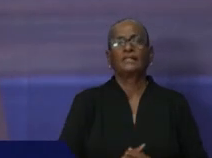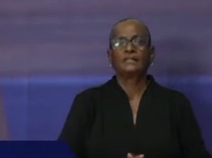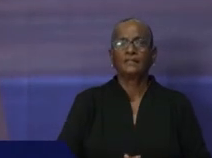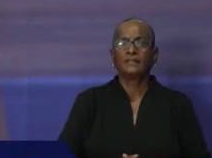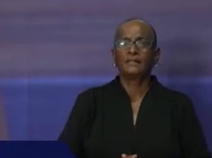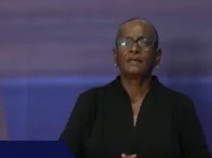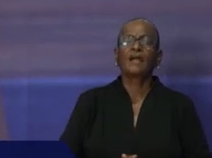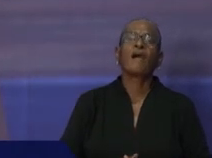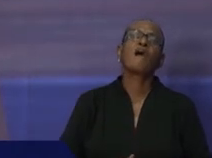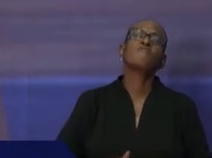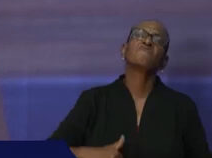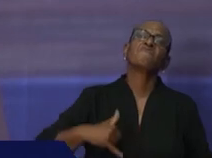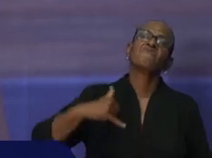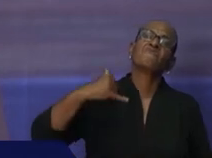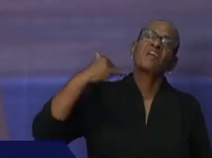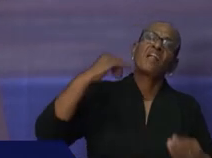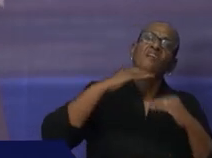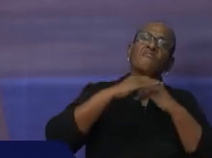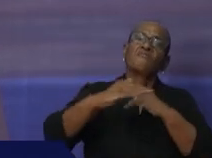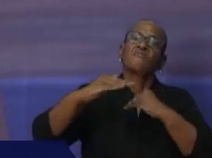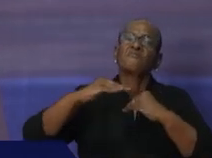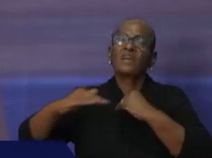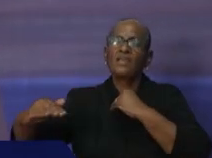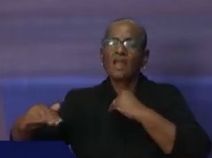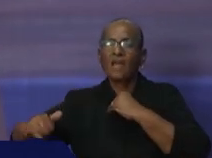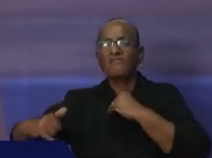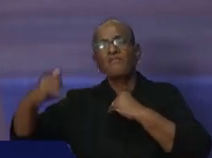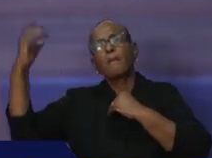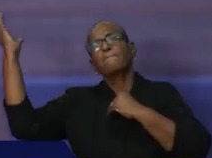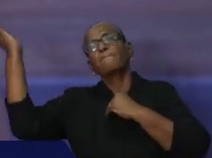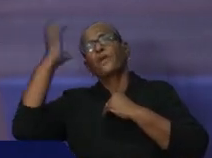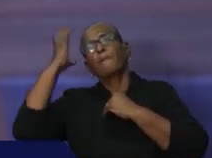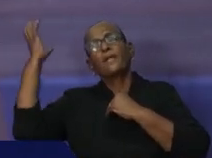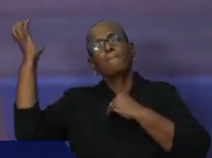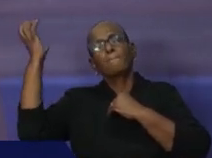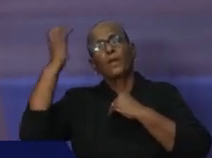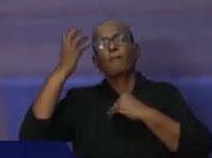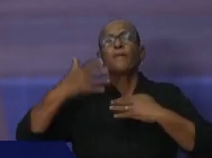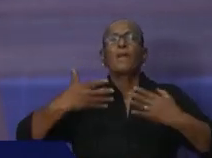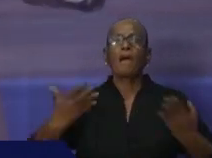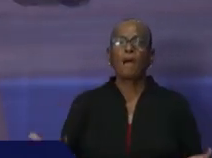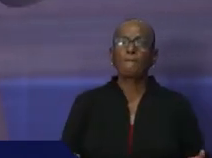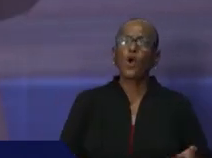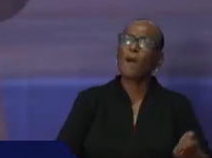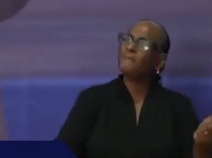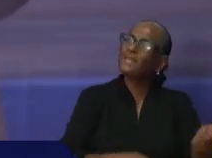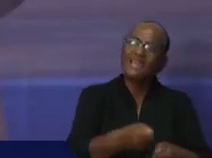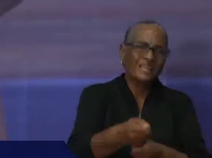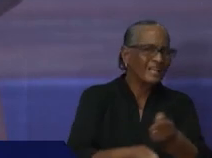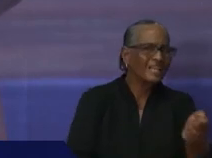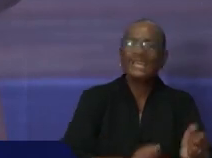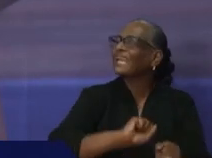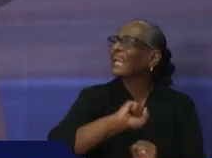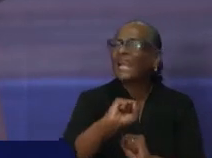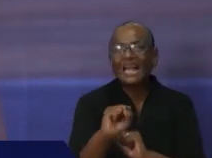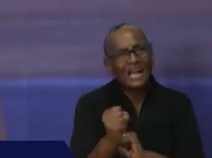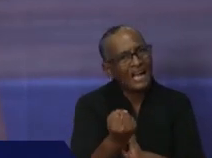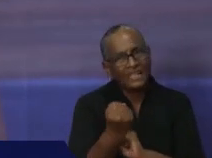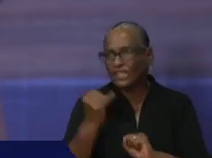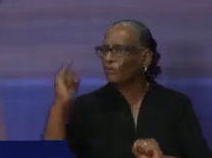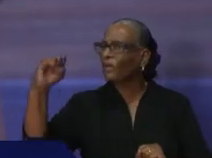En wat lofoeden kondre kis bigi bigi problema. Omdat de regering no ben mandu de sani sa IMF be